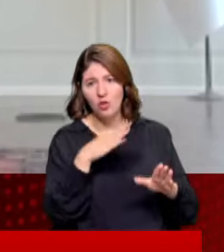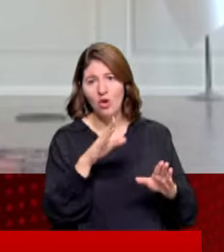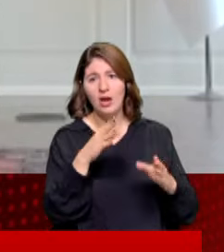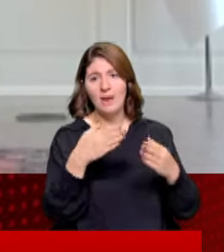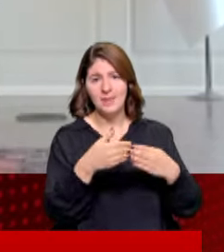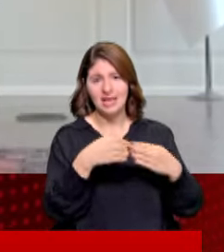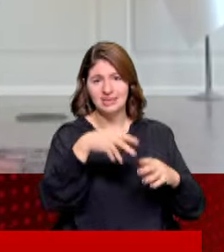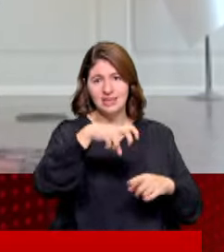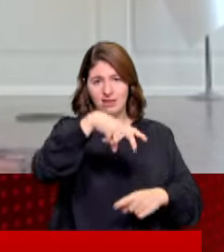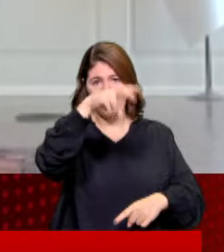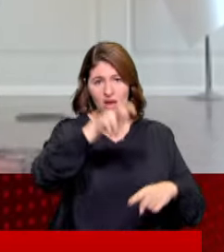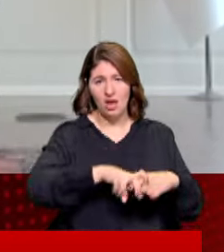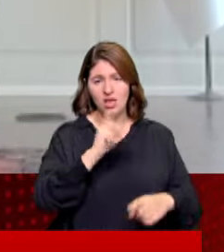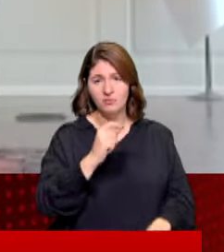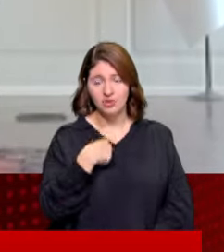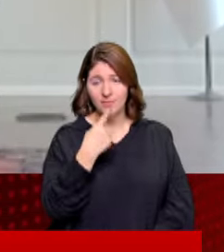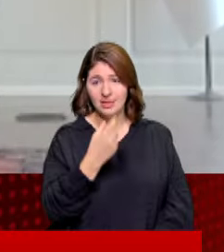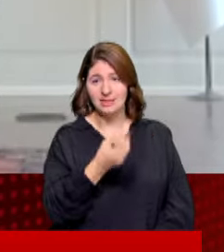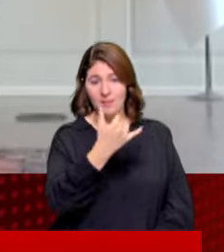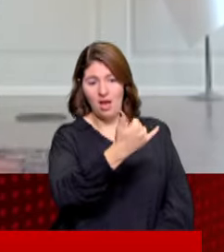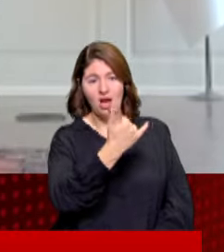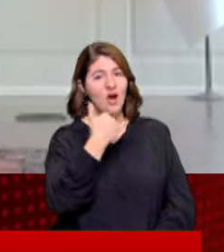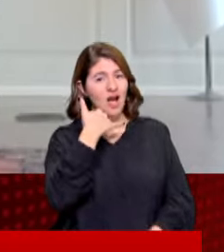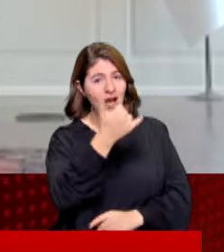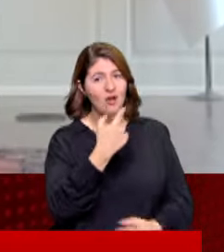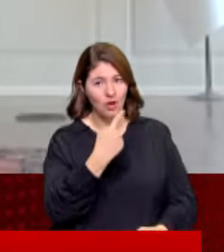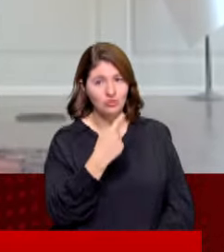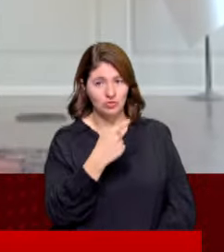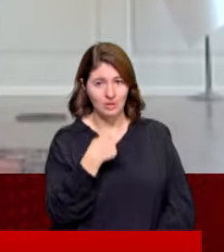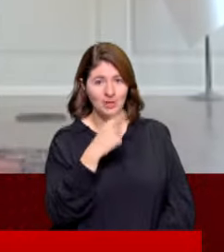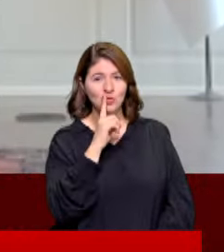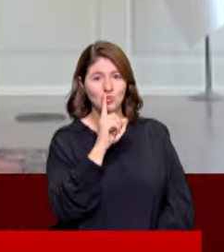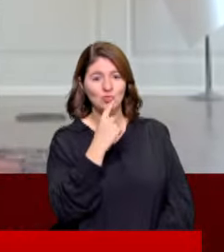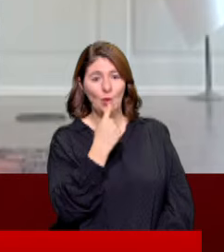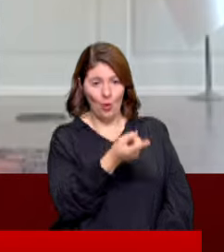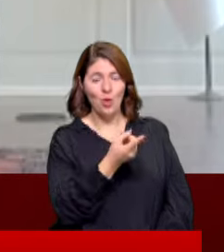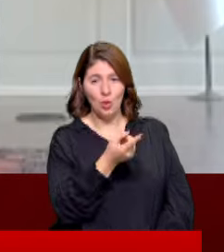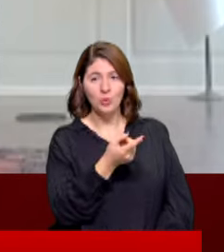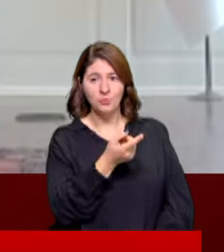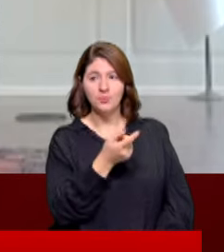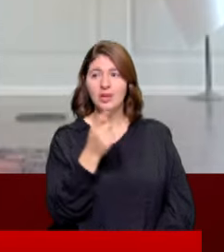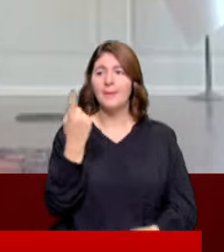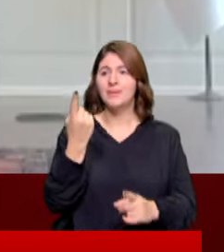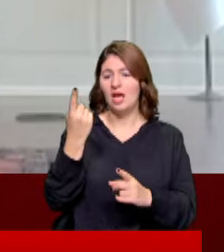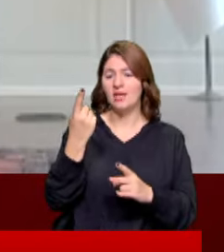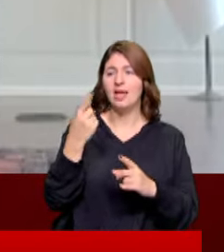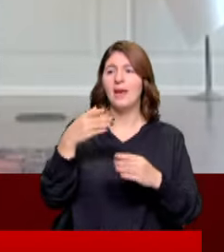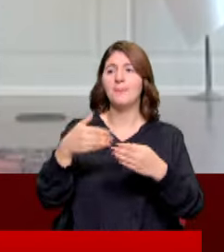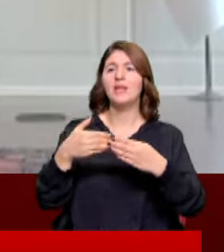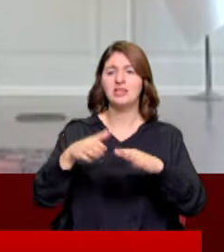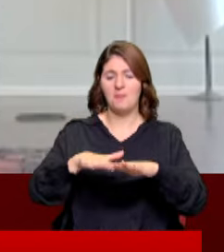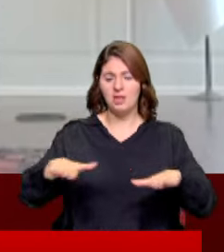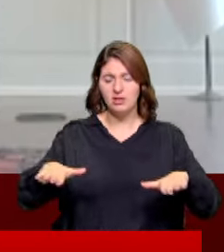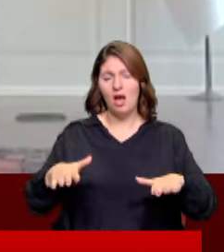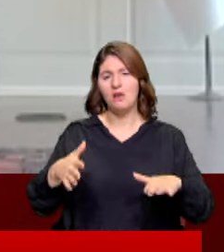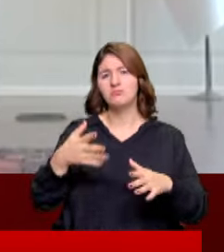Plastik sandalye getireceğim dediniz sabah telefon görüşmemize istinaden, evet, söylüyorum. Evet. Yani bir tane plastik